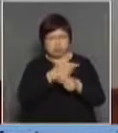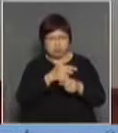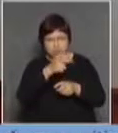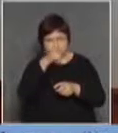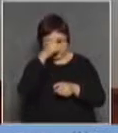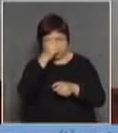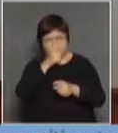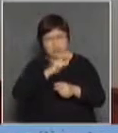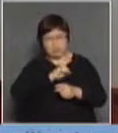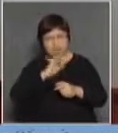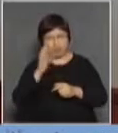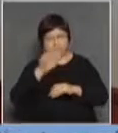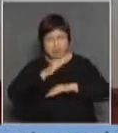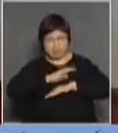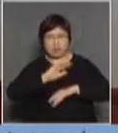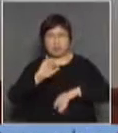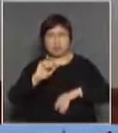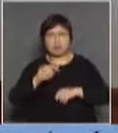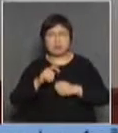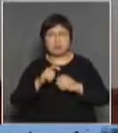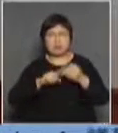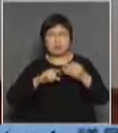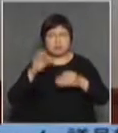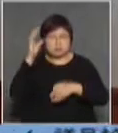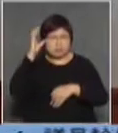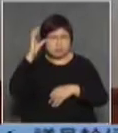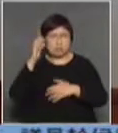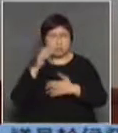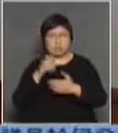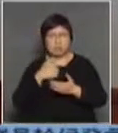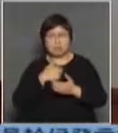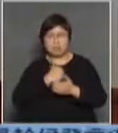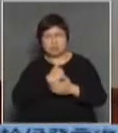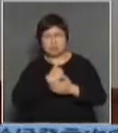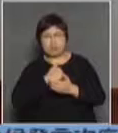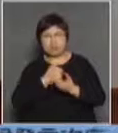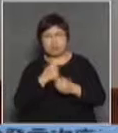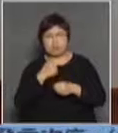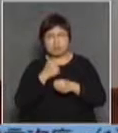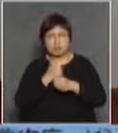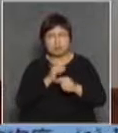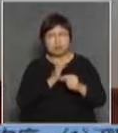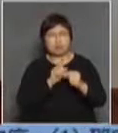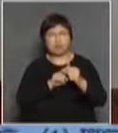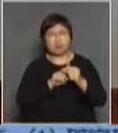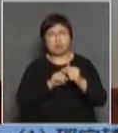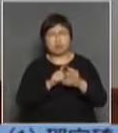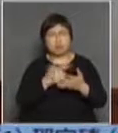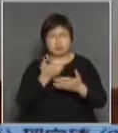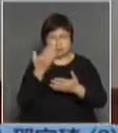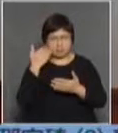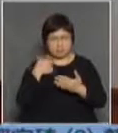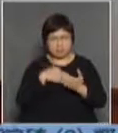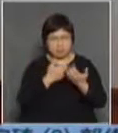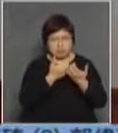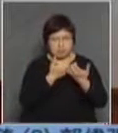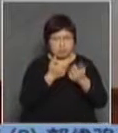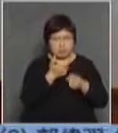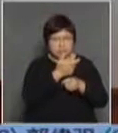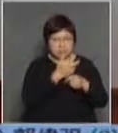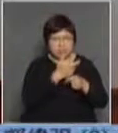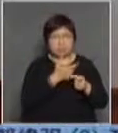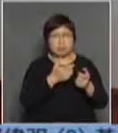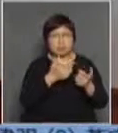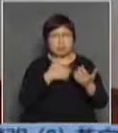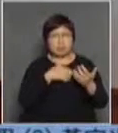格。陳司長居中而為，一方面在過往的財政預算的基礎